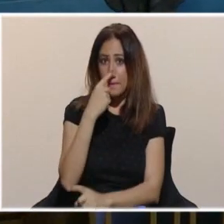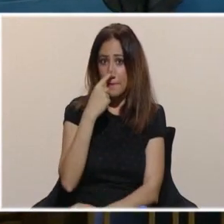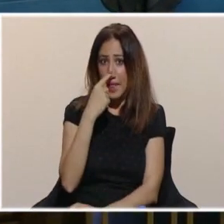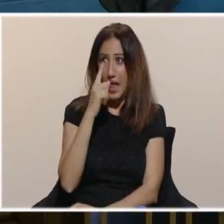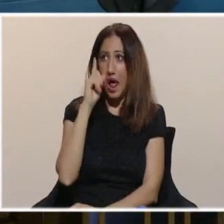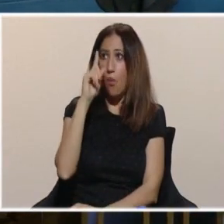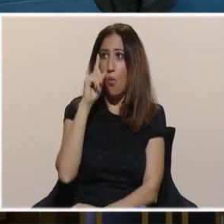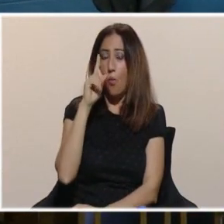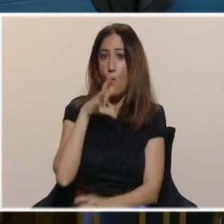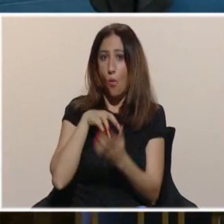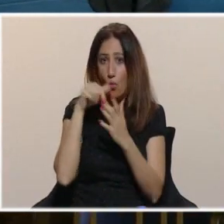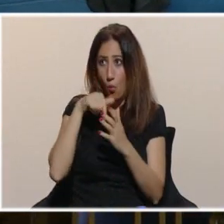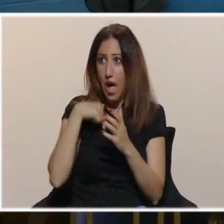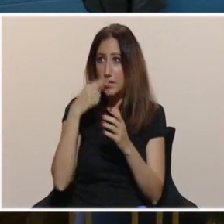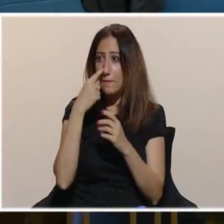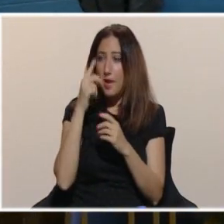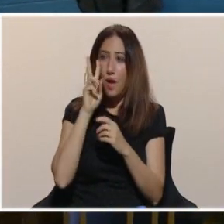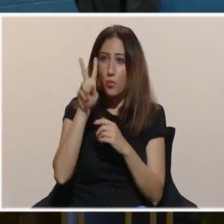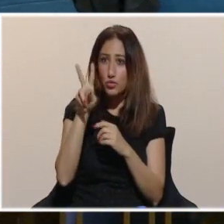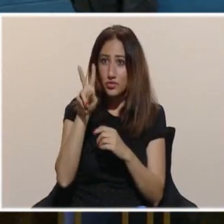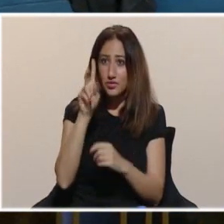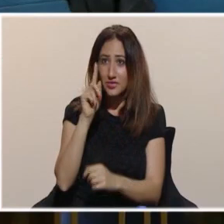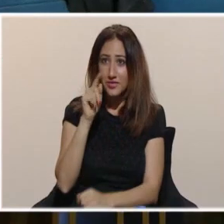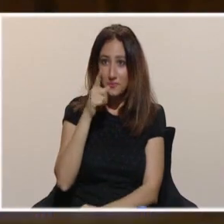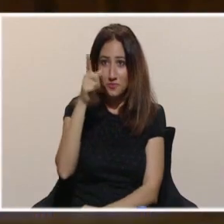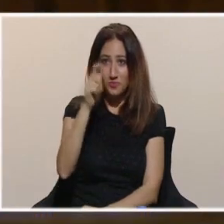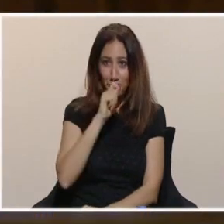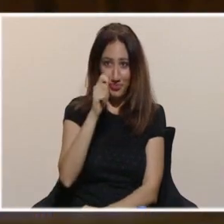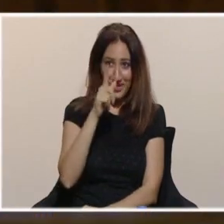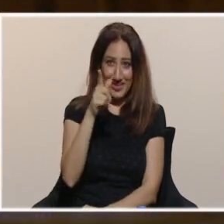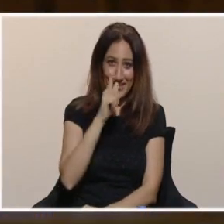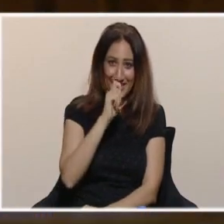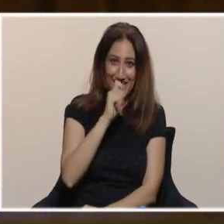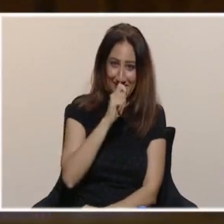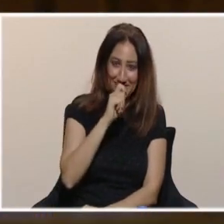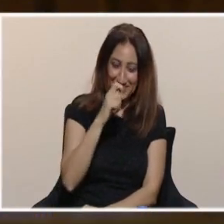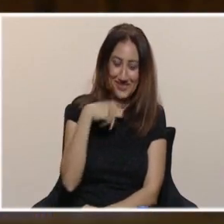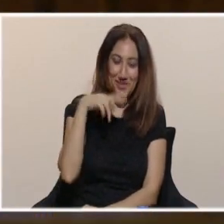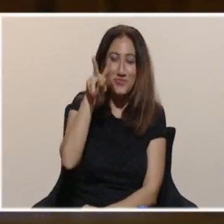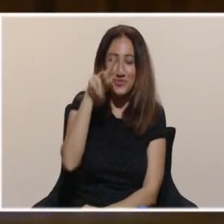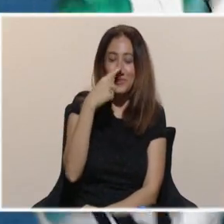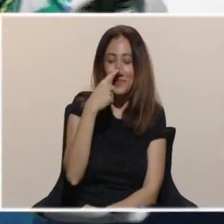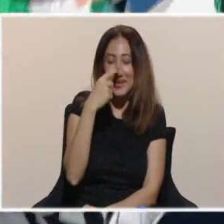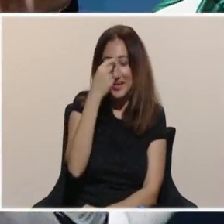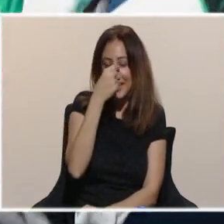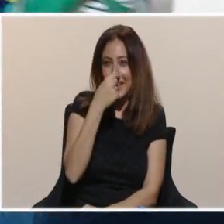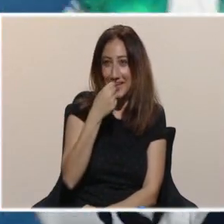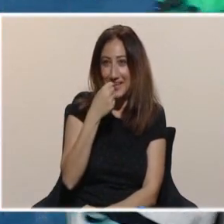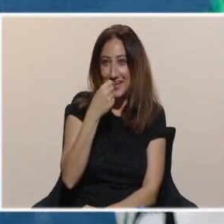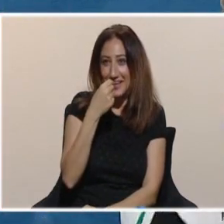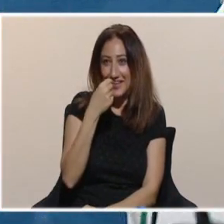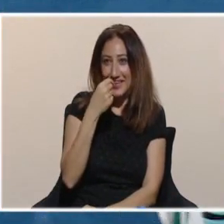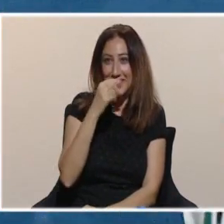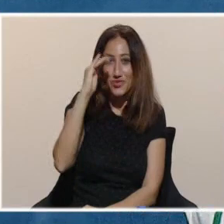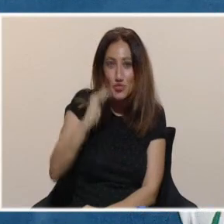حاجة. أنا قاعدة بعمل أبص في مناخيرك. مش ممكن، أنا صغيرة كبيرة،